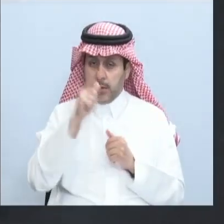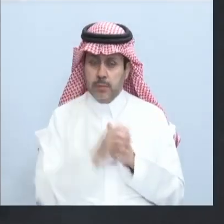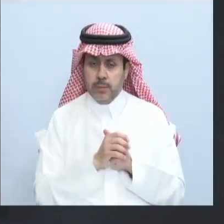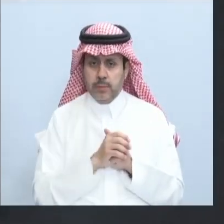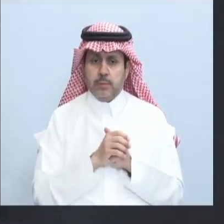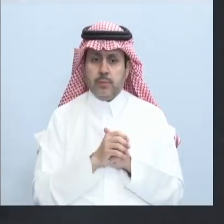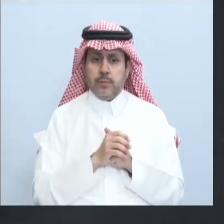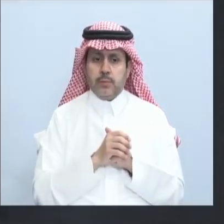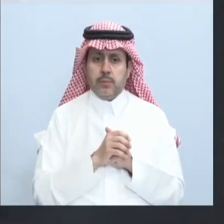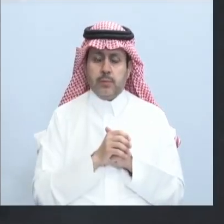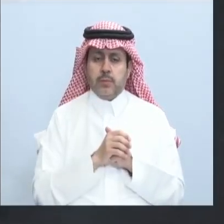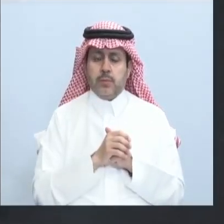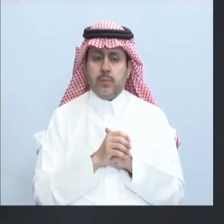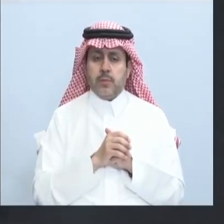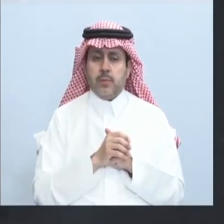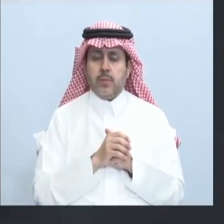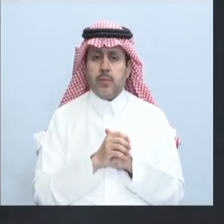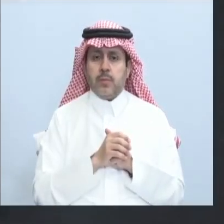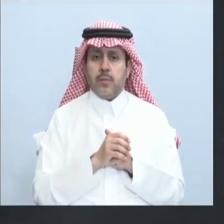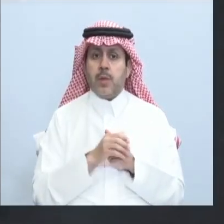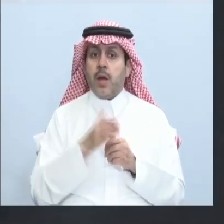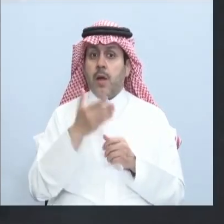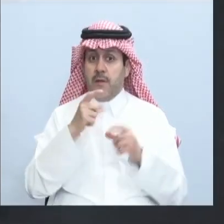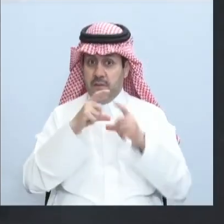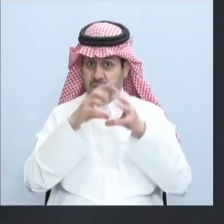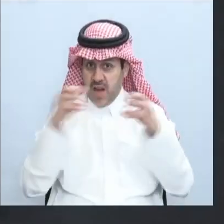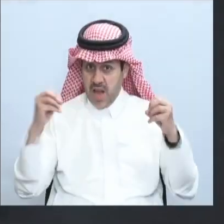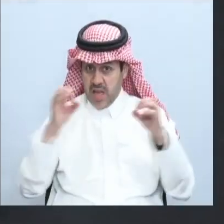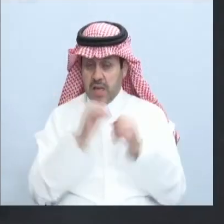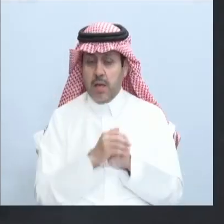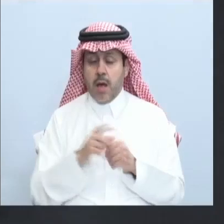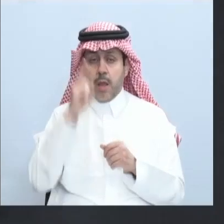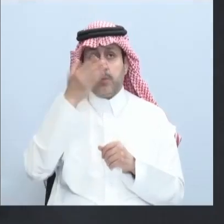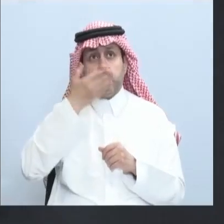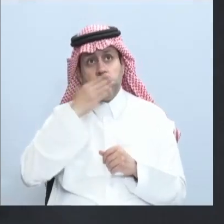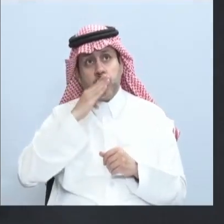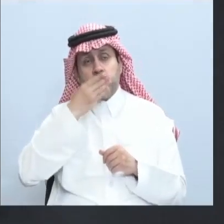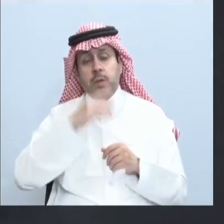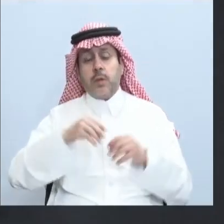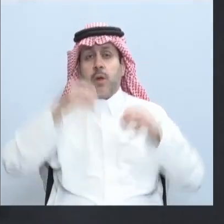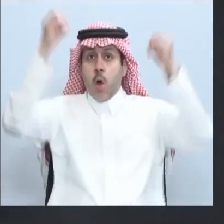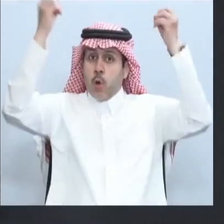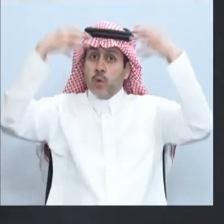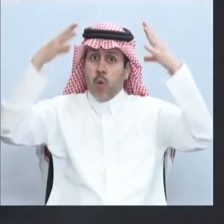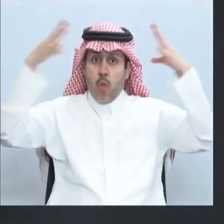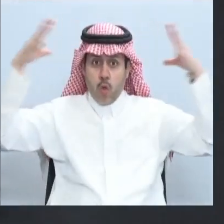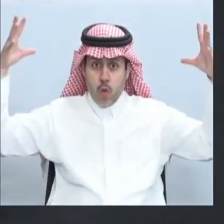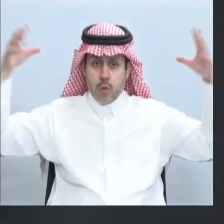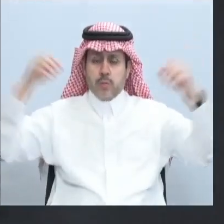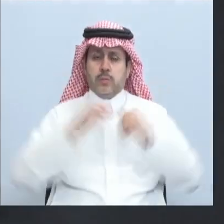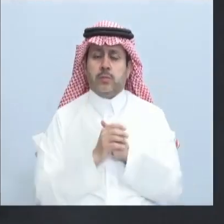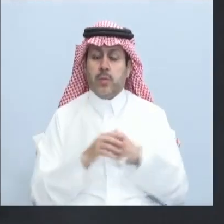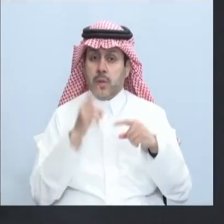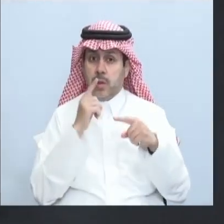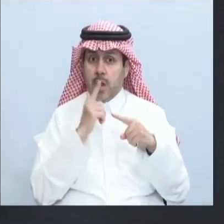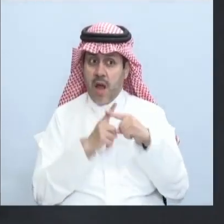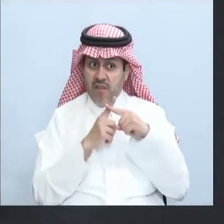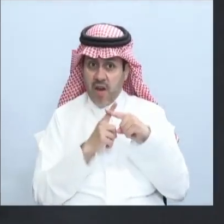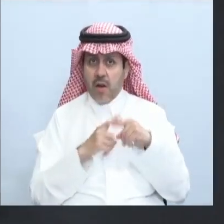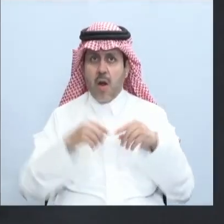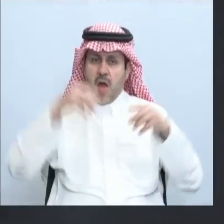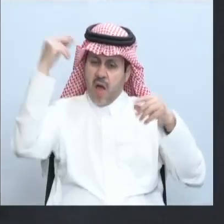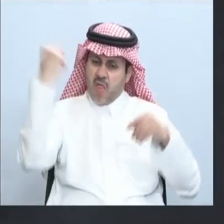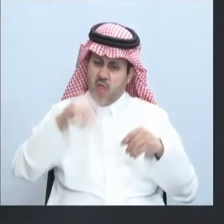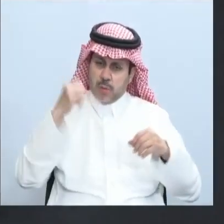تاذن ربكم لاان شكرتم لازيدنكم ولان كفرتم ان عذابي لشديد فينبغي لعبد